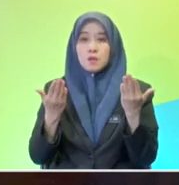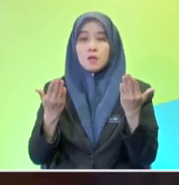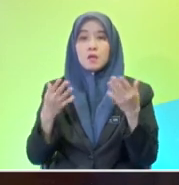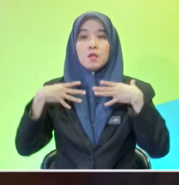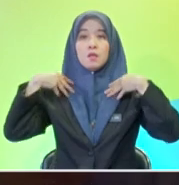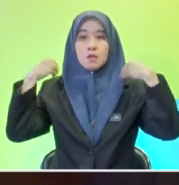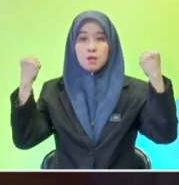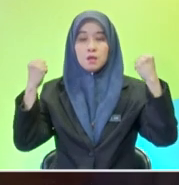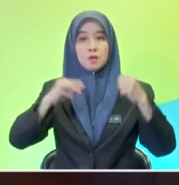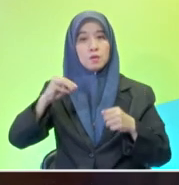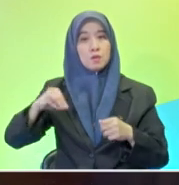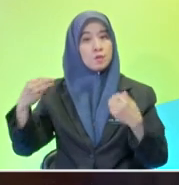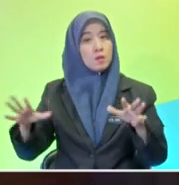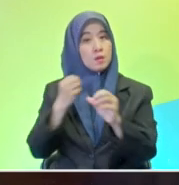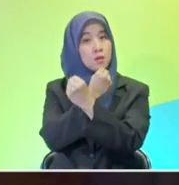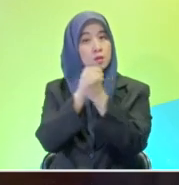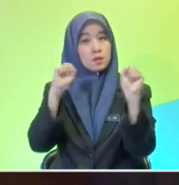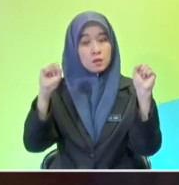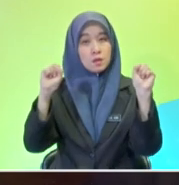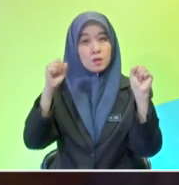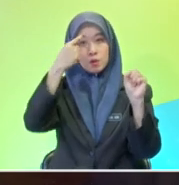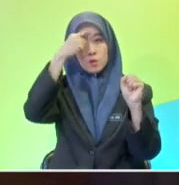cikuamillahd tak untuk belajar